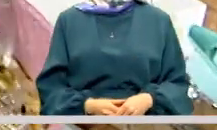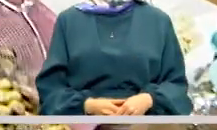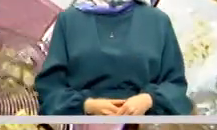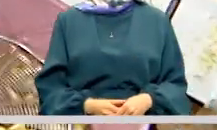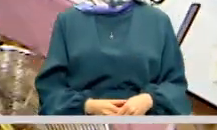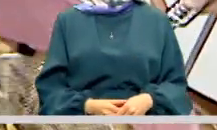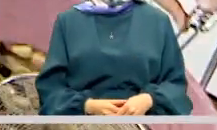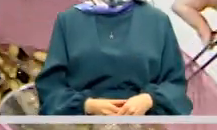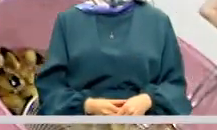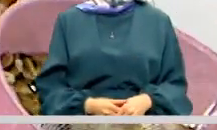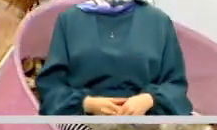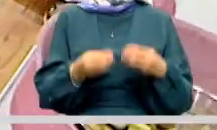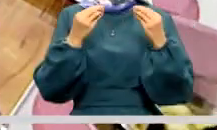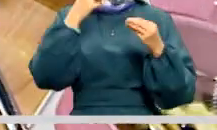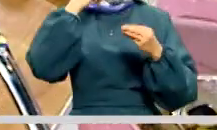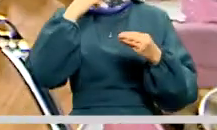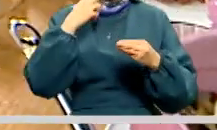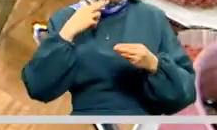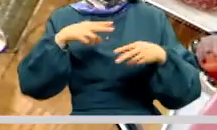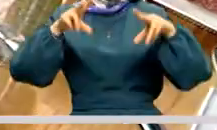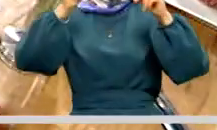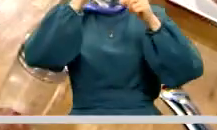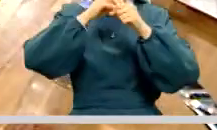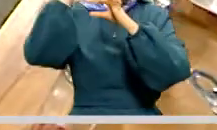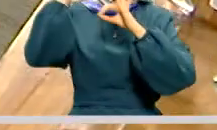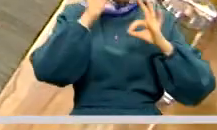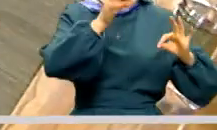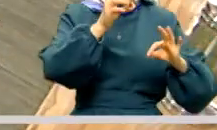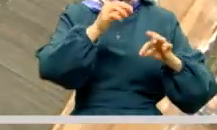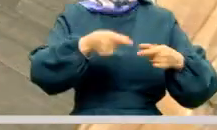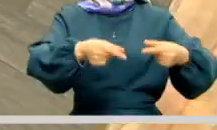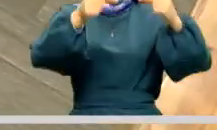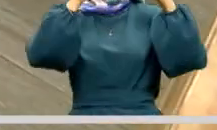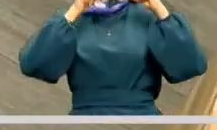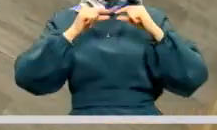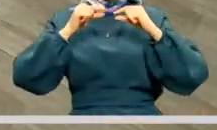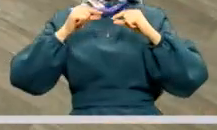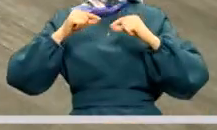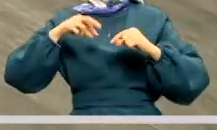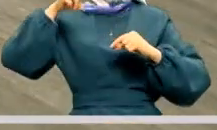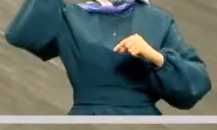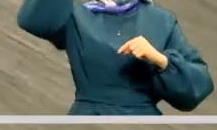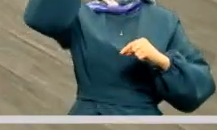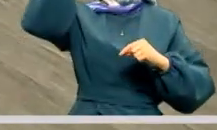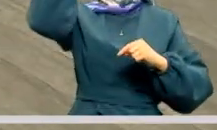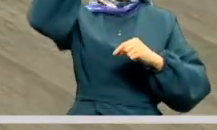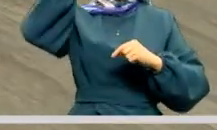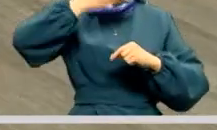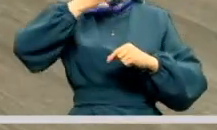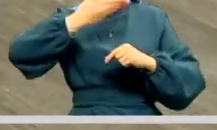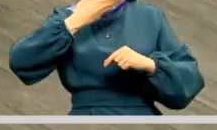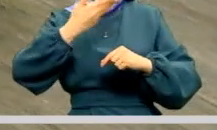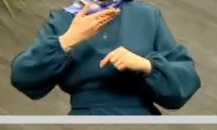ben güzel ahlakı tamamlamak için gönderildim hadisini kürsülerden Efendim minberlerden mihraplardan rivayet